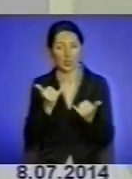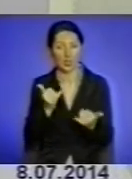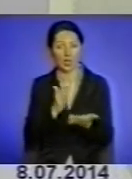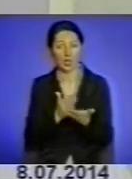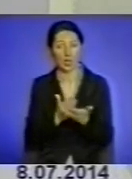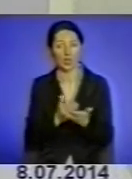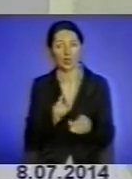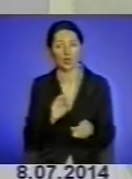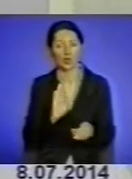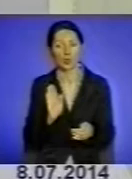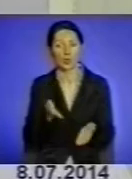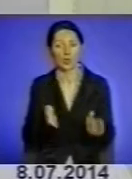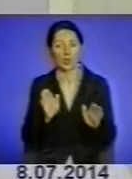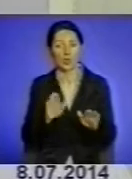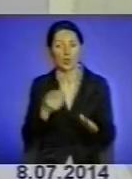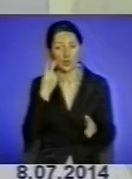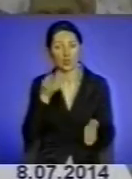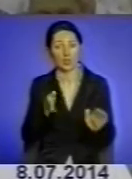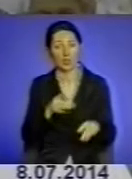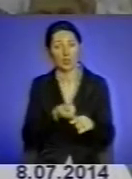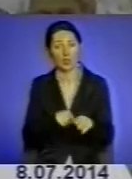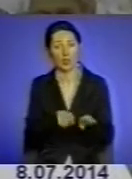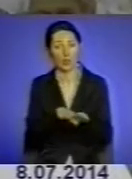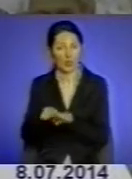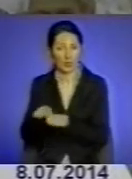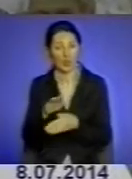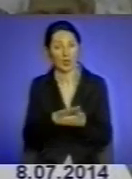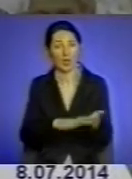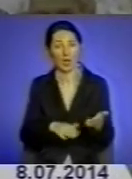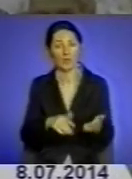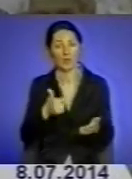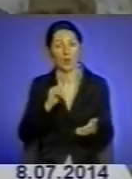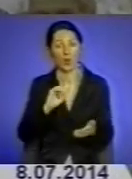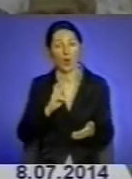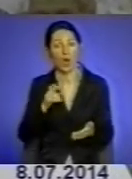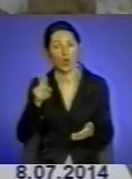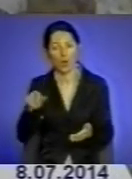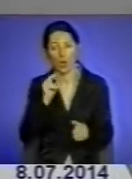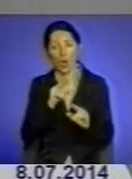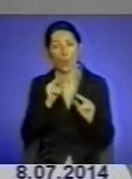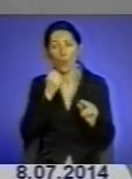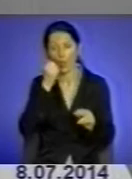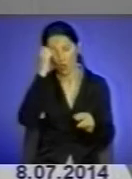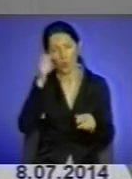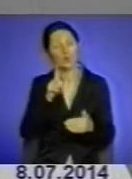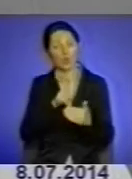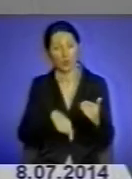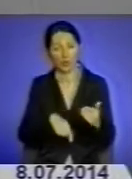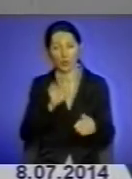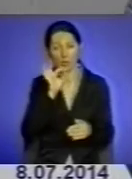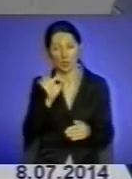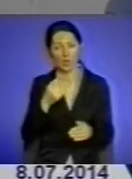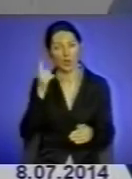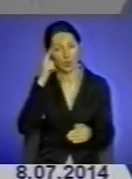місті, що вони все ж таки залишилися на тому рівні і надалі. В свою чергу Петро Гукалюк подякував усім за довіру та зазначив. Я думаю, що спільно